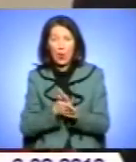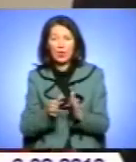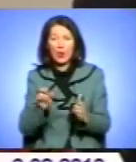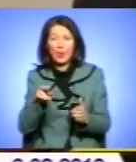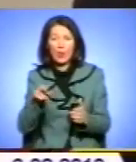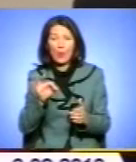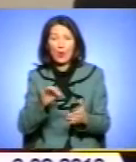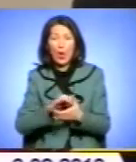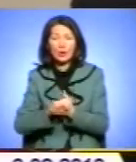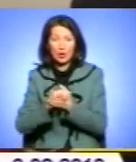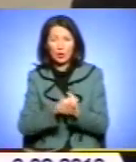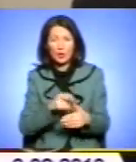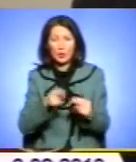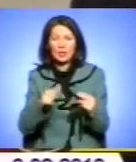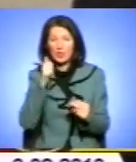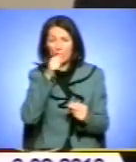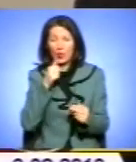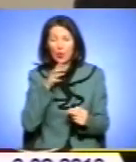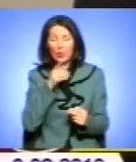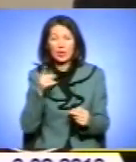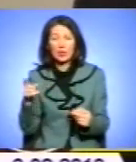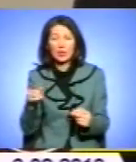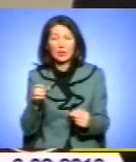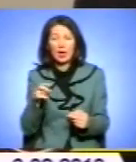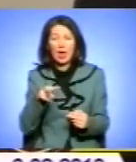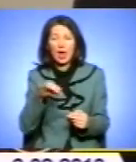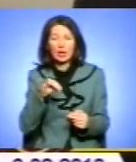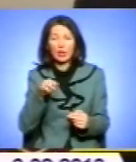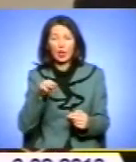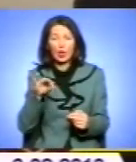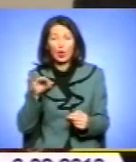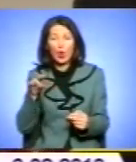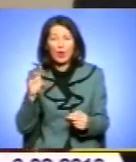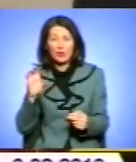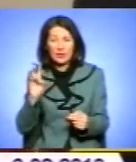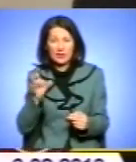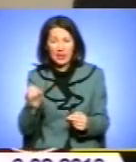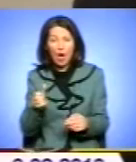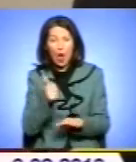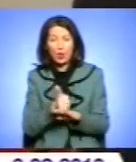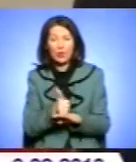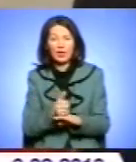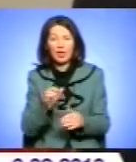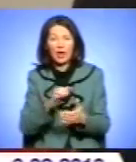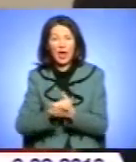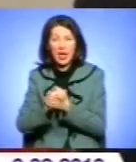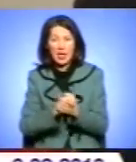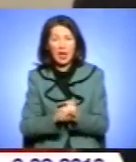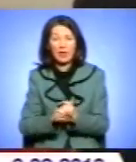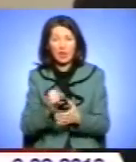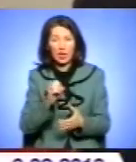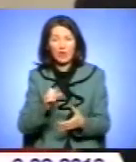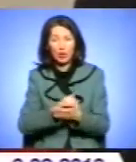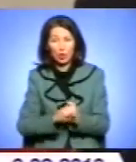ви знаєте, під час литовського головування в Європейському Союзі пройде саміт